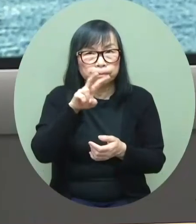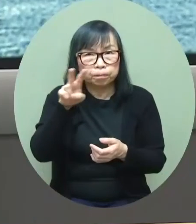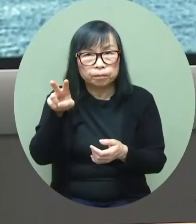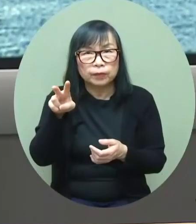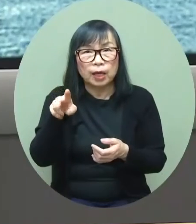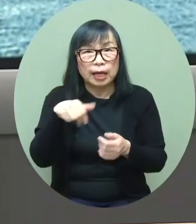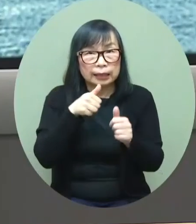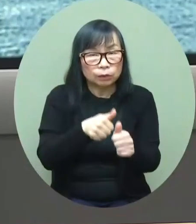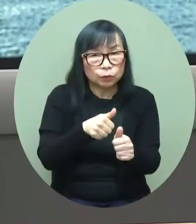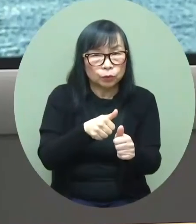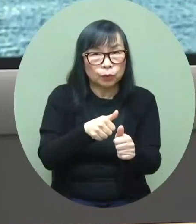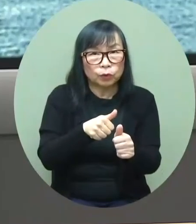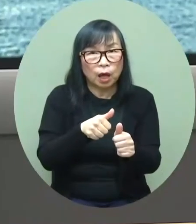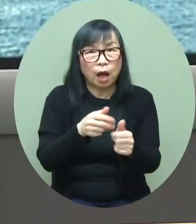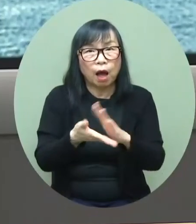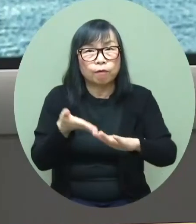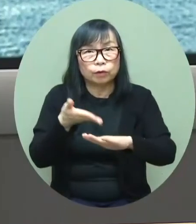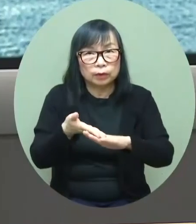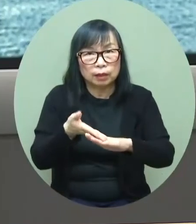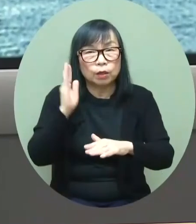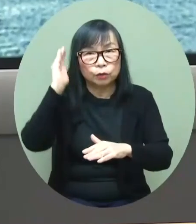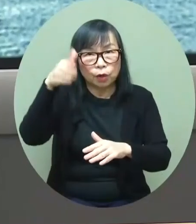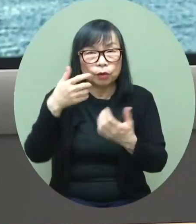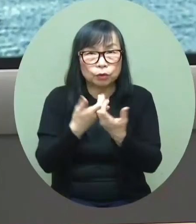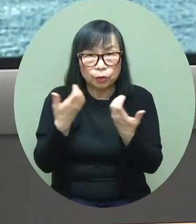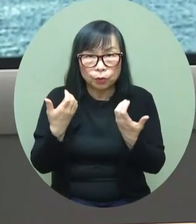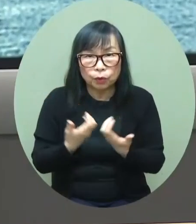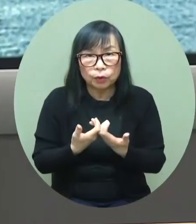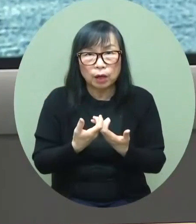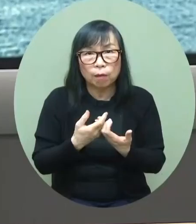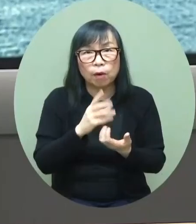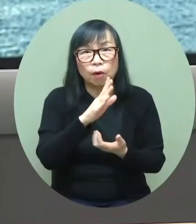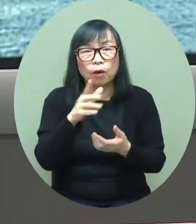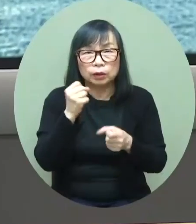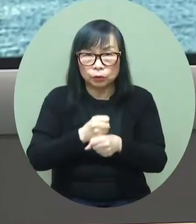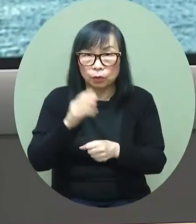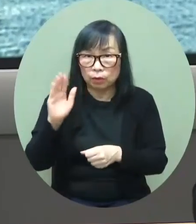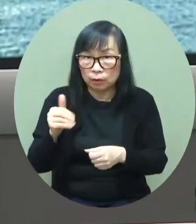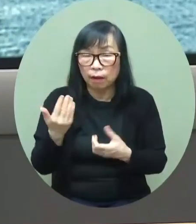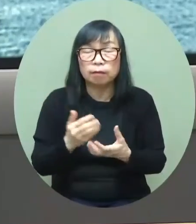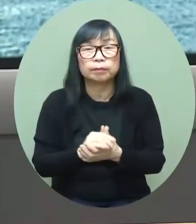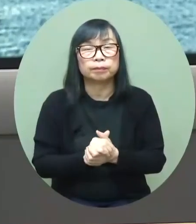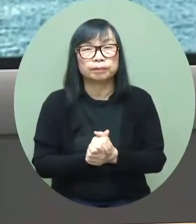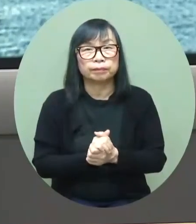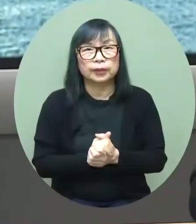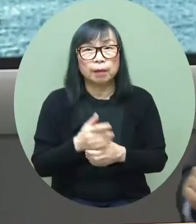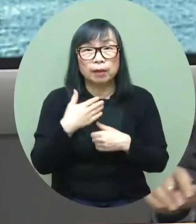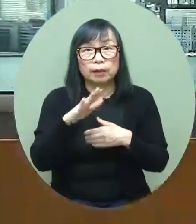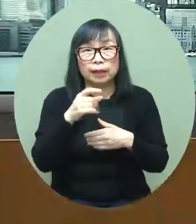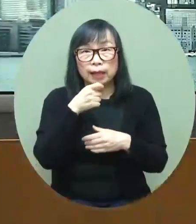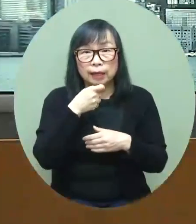個跟進啦，喺個覆診上，同埋將來個數據上，會唔會有任何嘅嘢可以做到？ 仲有冇其他提